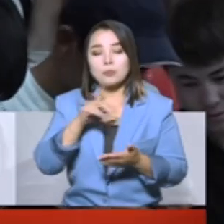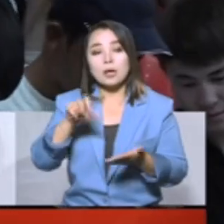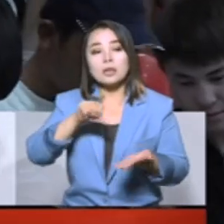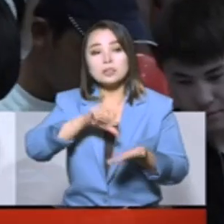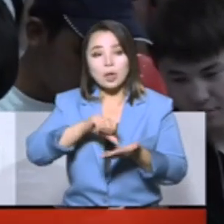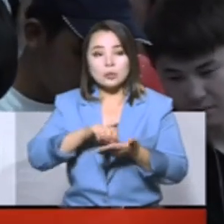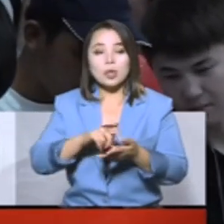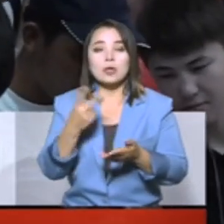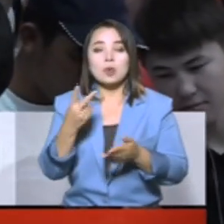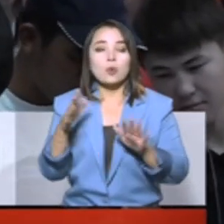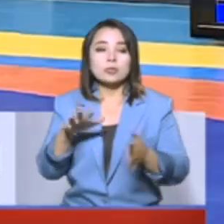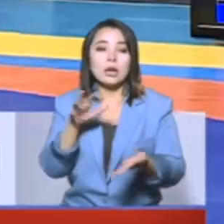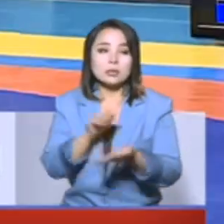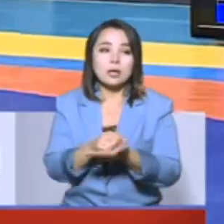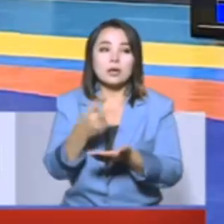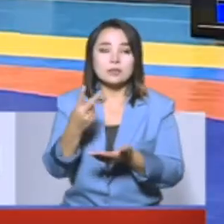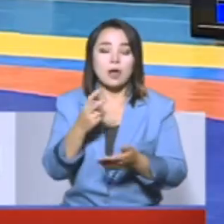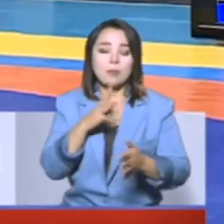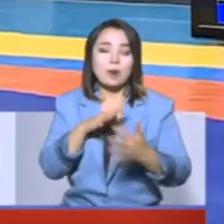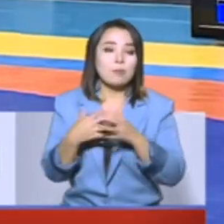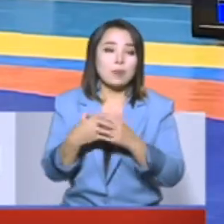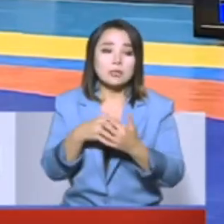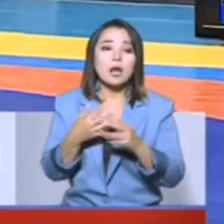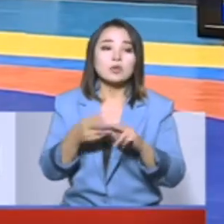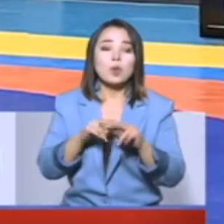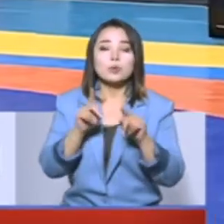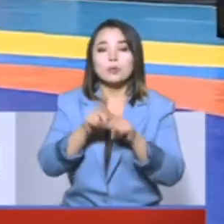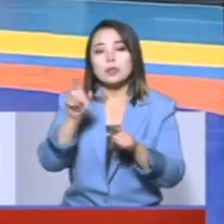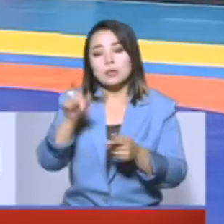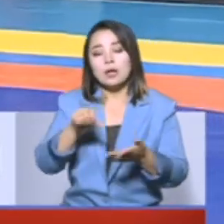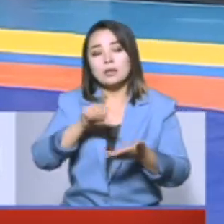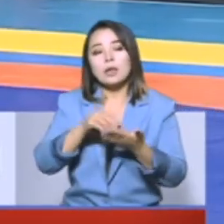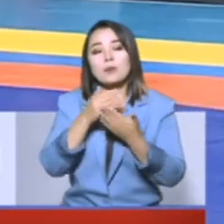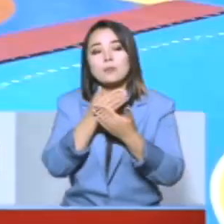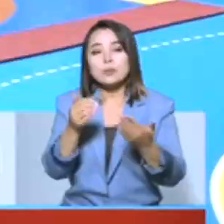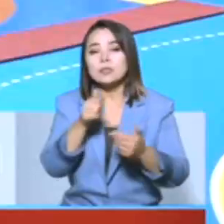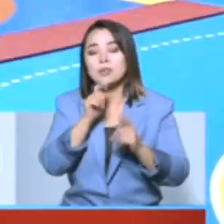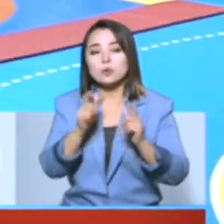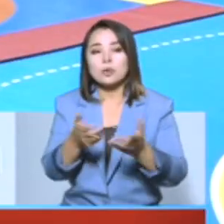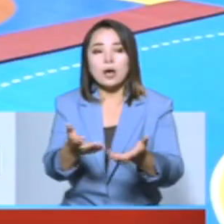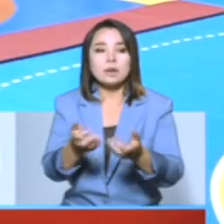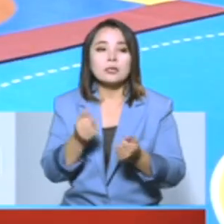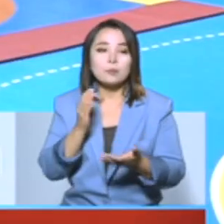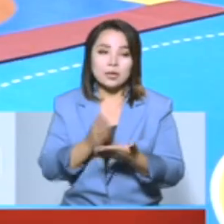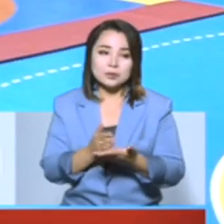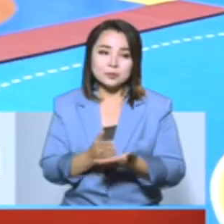Осылайша қос балуан республикалық Қазақстан барысы турнирінің ақтық сайысына жолдамалып отыр.